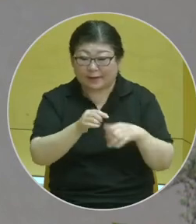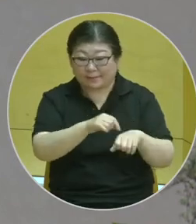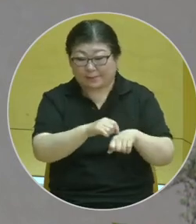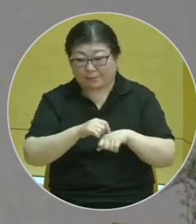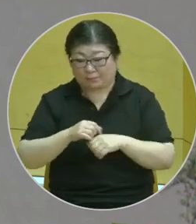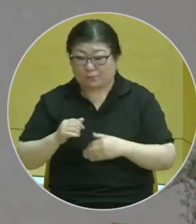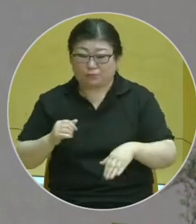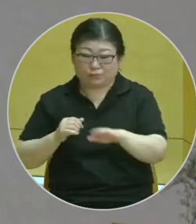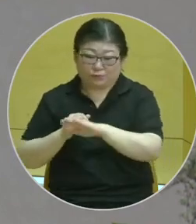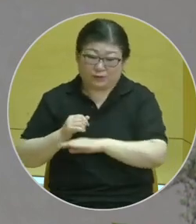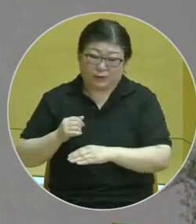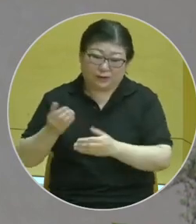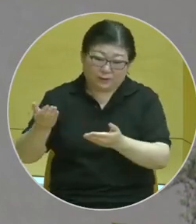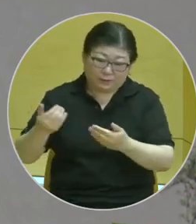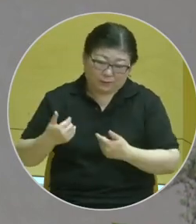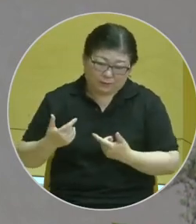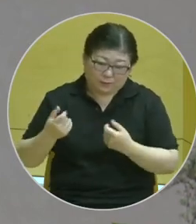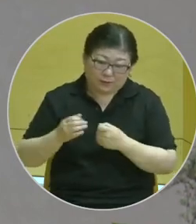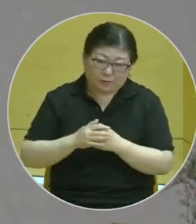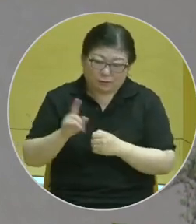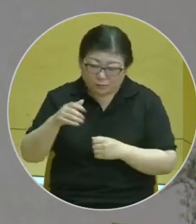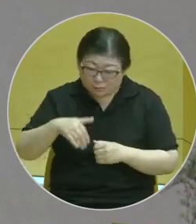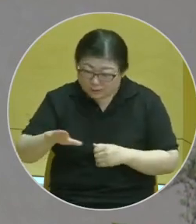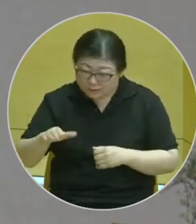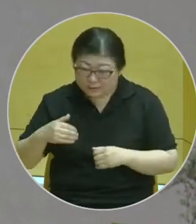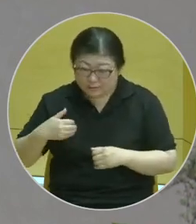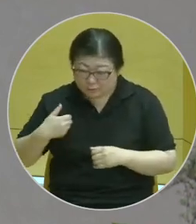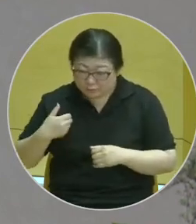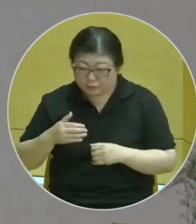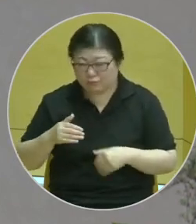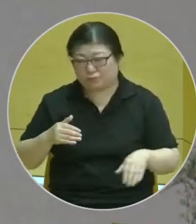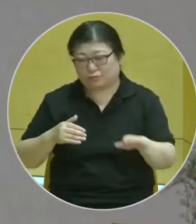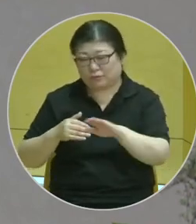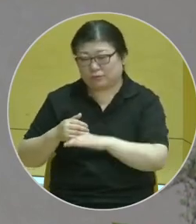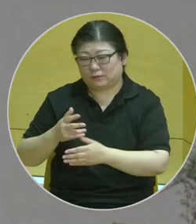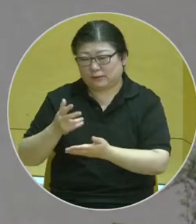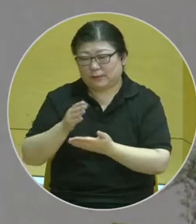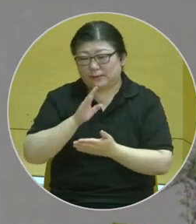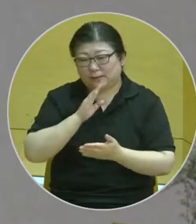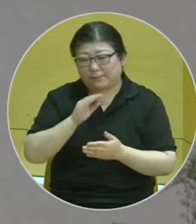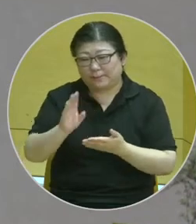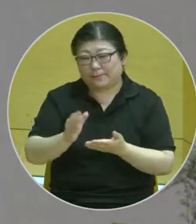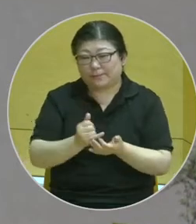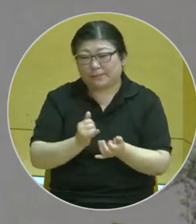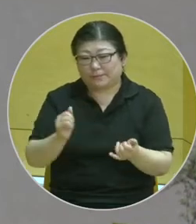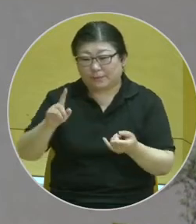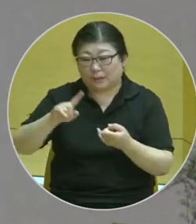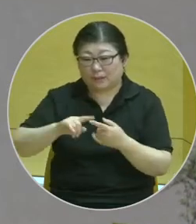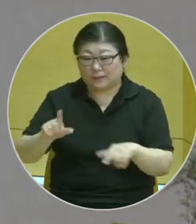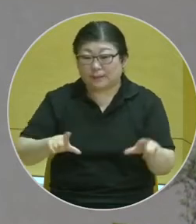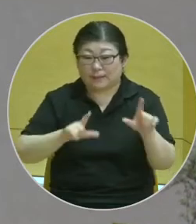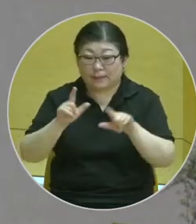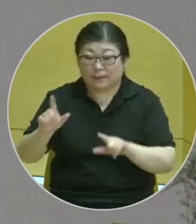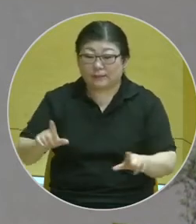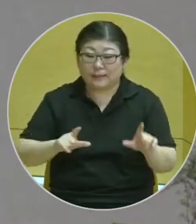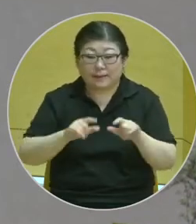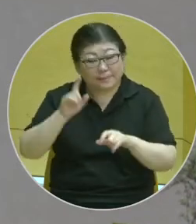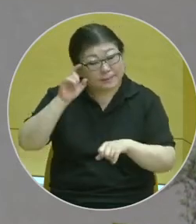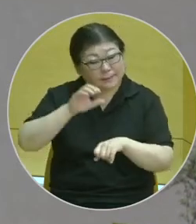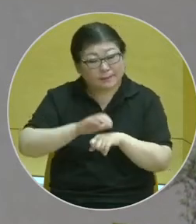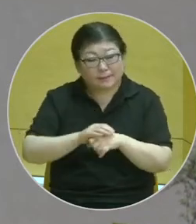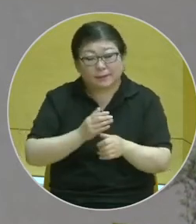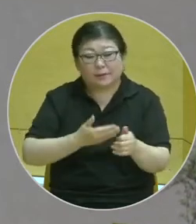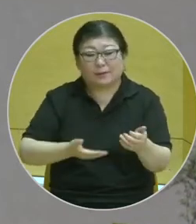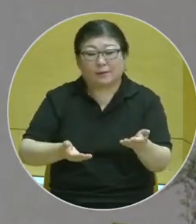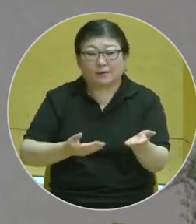가야 될지 무엇을 해야 될지 알지 못하는 우리에게 주님께서 참된 그리스도인으로 살아가는 삶의 지혜를 여러분에게